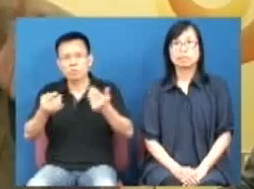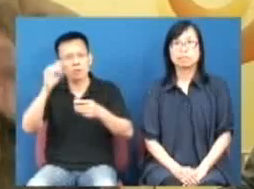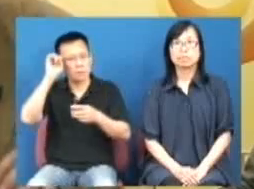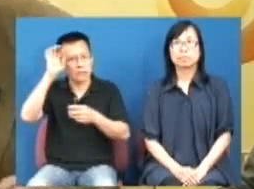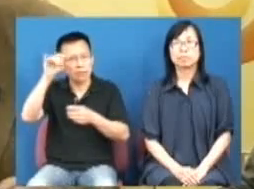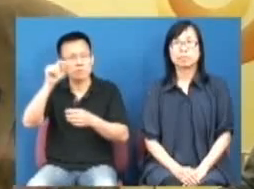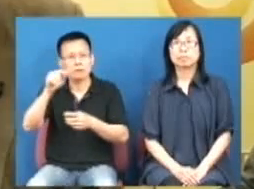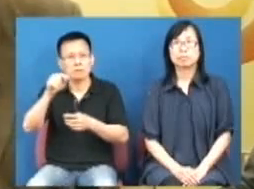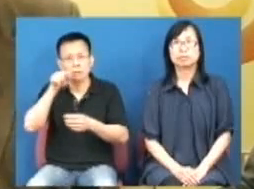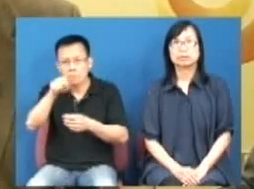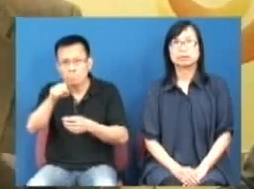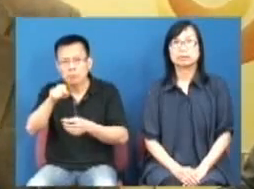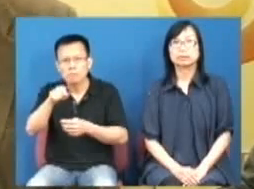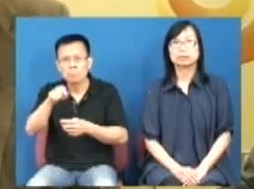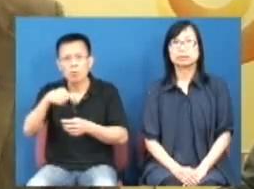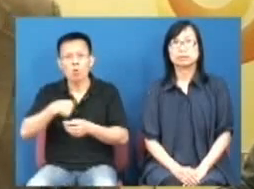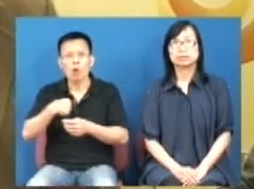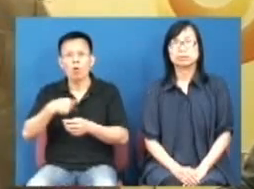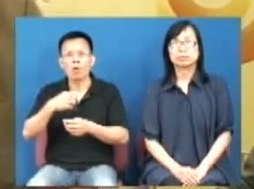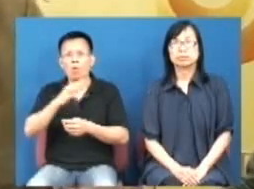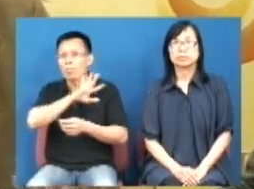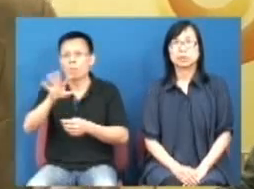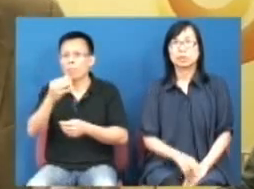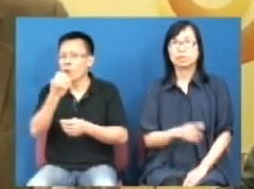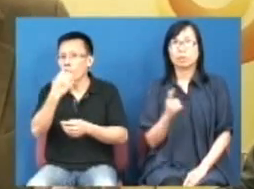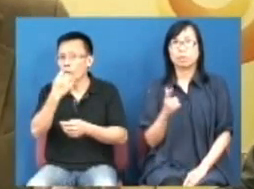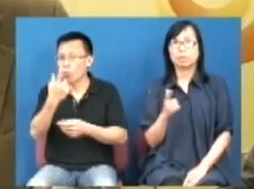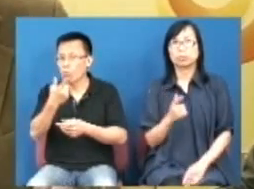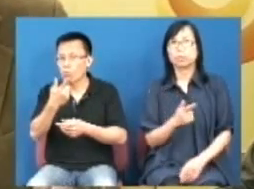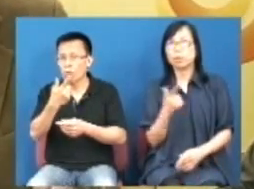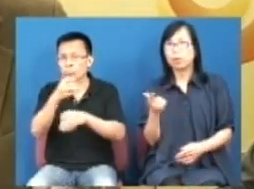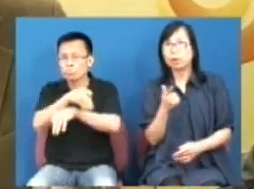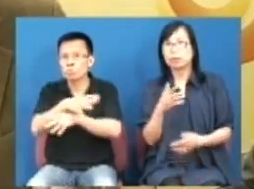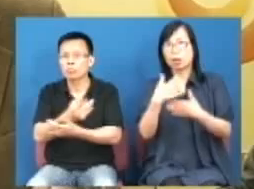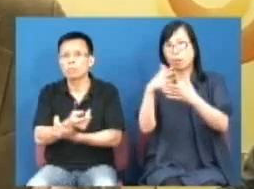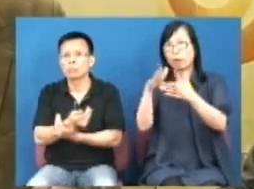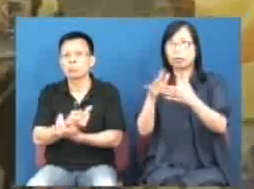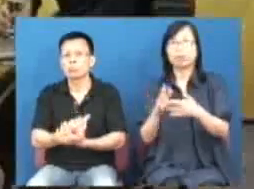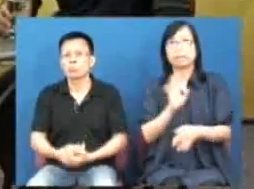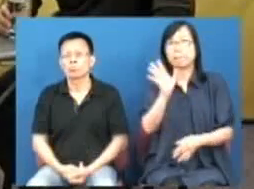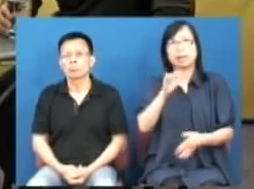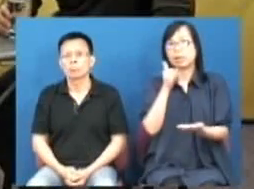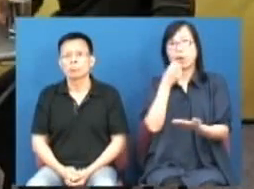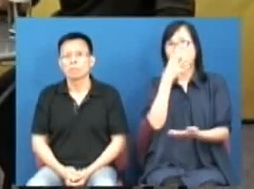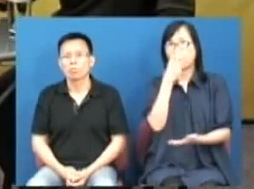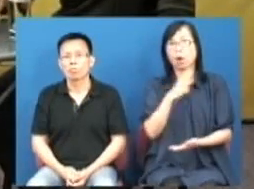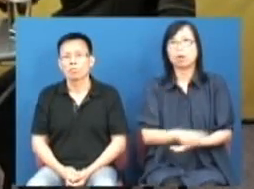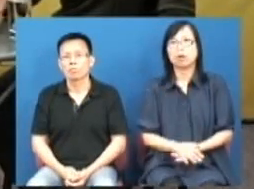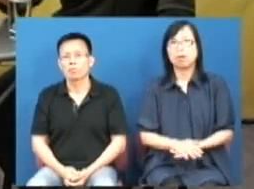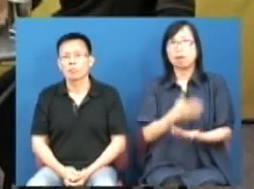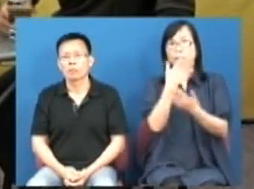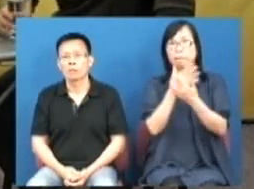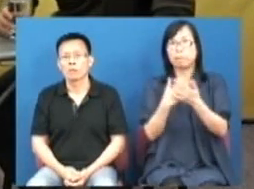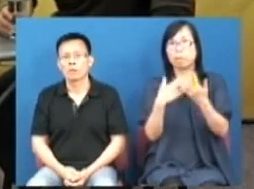一個點。我唔係香港，唔俾你香港法律管 喎。而家好多 server 都喺外國，根本唔喺香港，即網台嘅